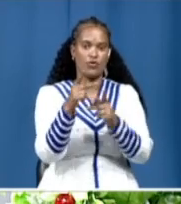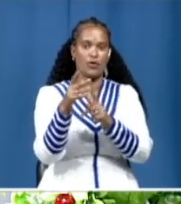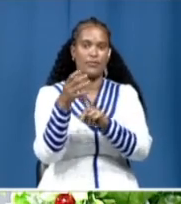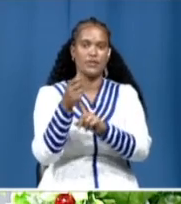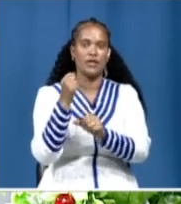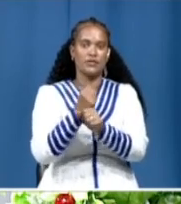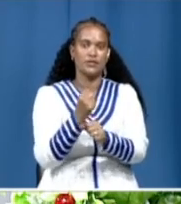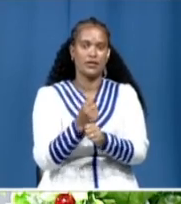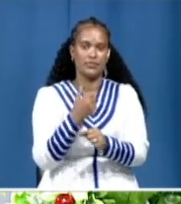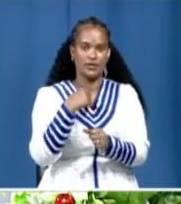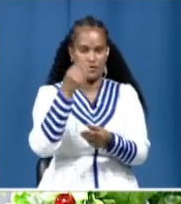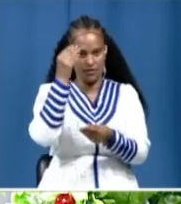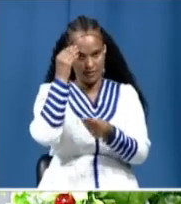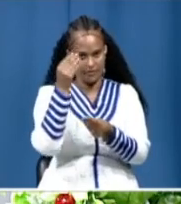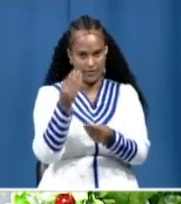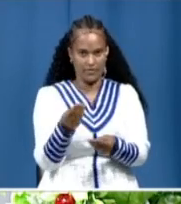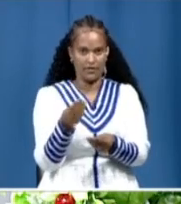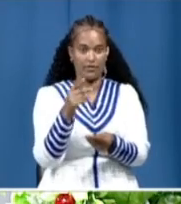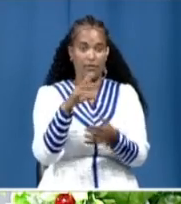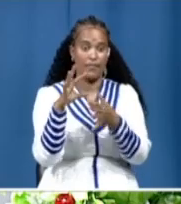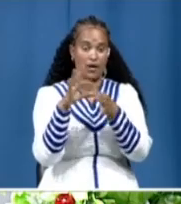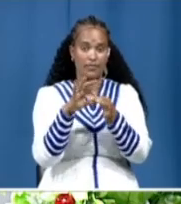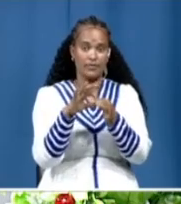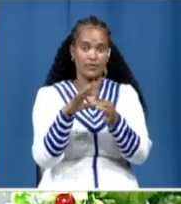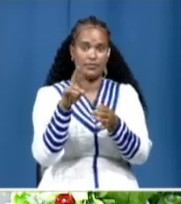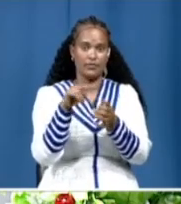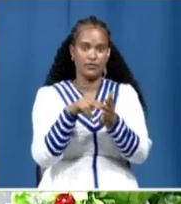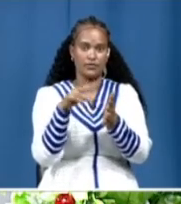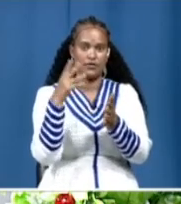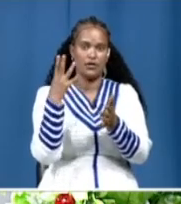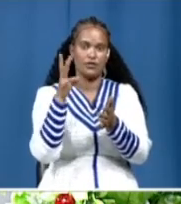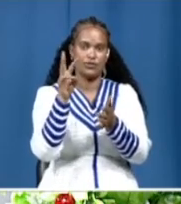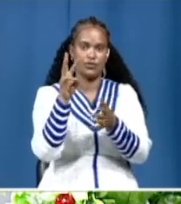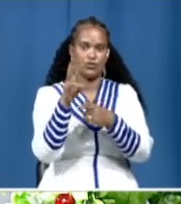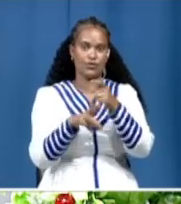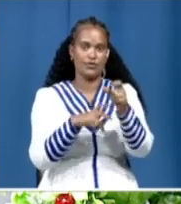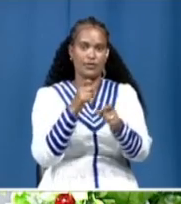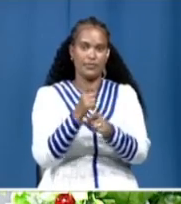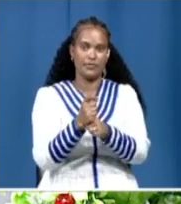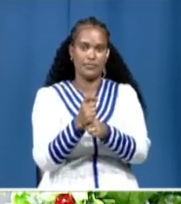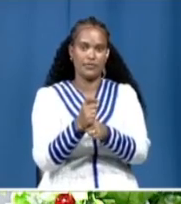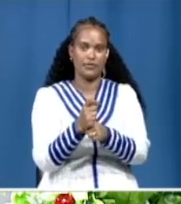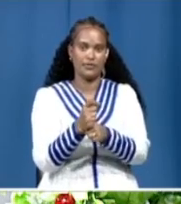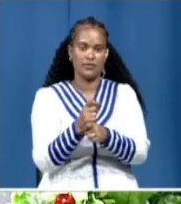ሒዛ ትሰርሕ ከም ዘላ ኣፍሊጣ። እታ ማሕበር ኣብ 2016 ዓ.ም